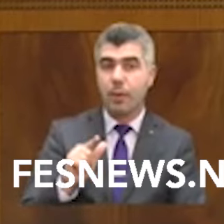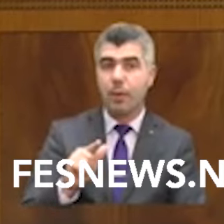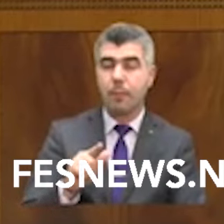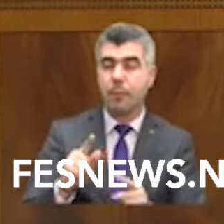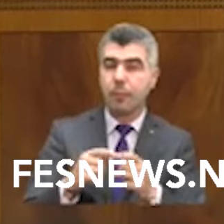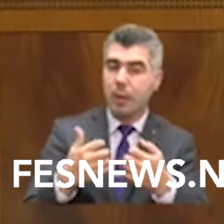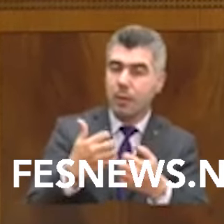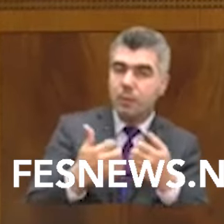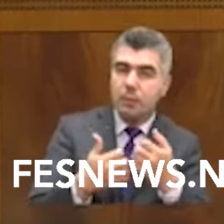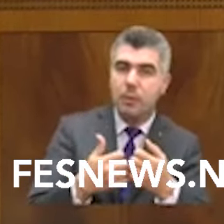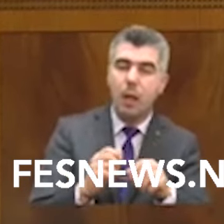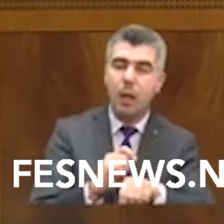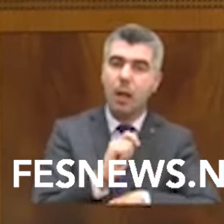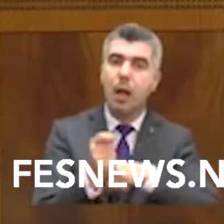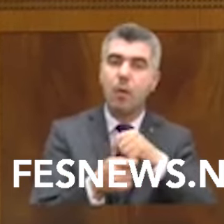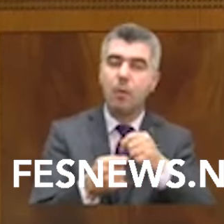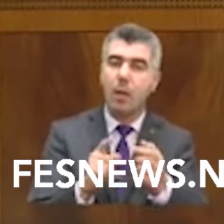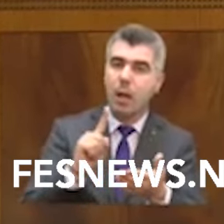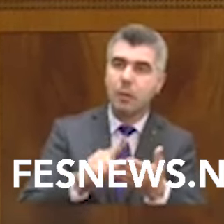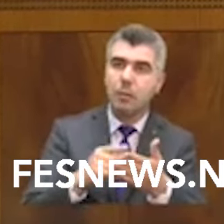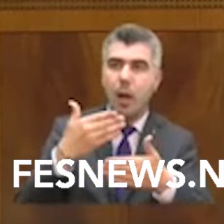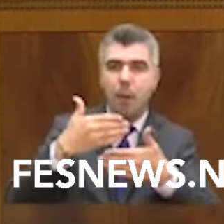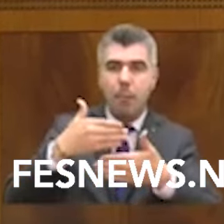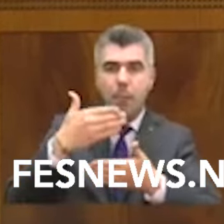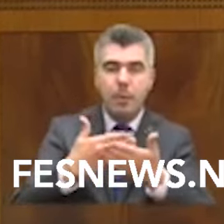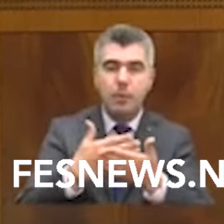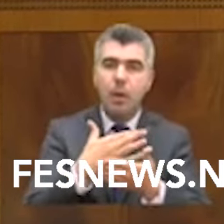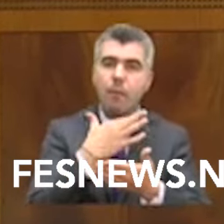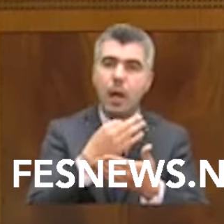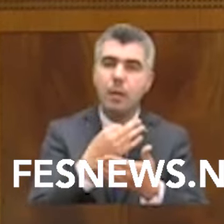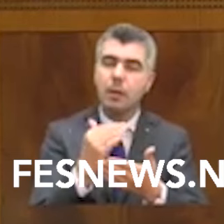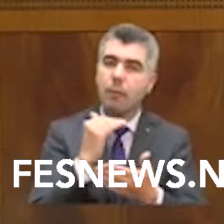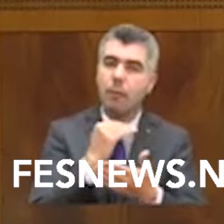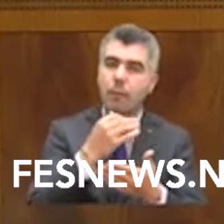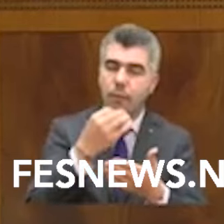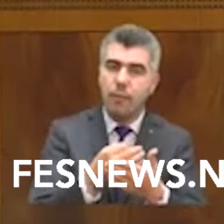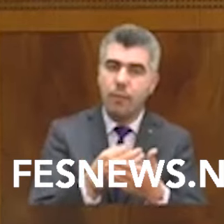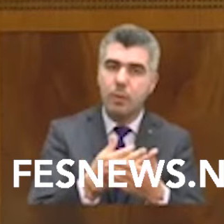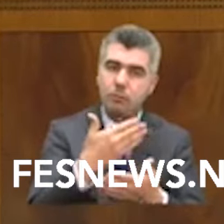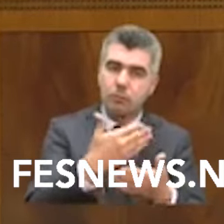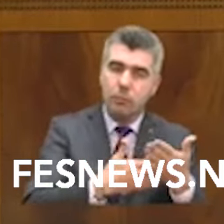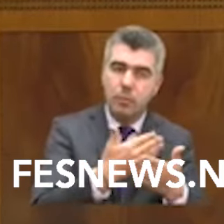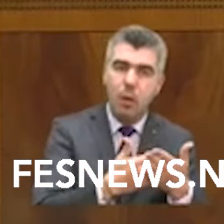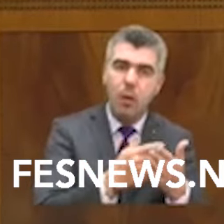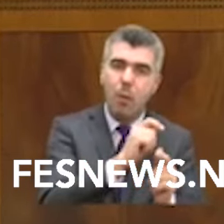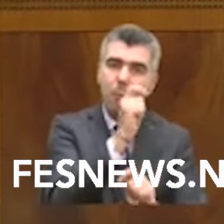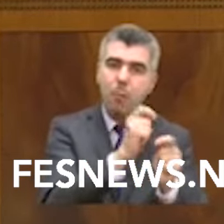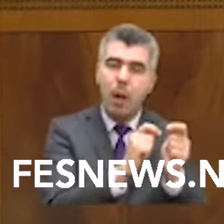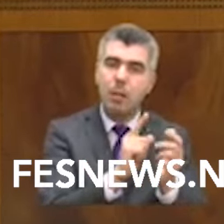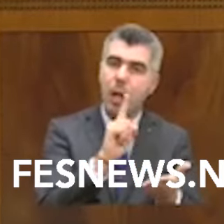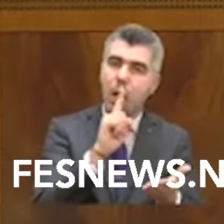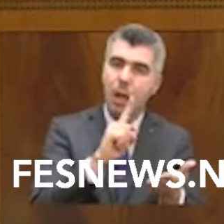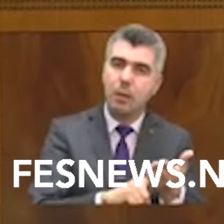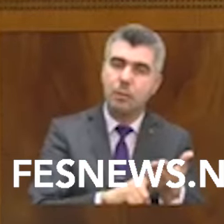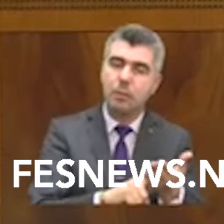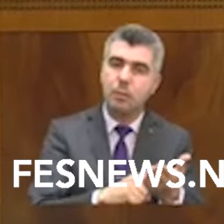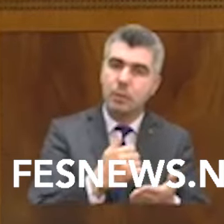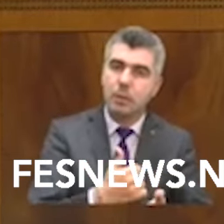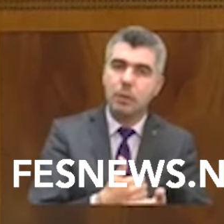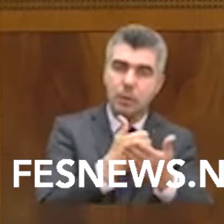نحركوا المجال القروي في هذا المجال ديال البناء ونصعوا العملية ونضبطوا مساطر ديال البناء والتعمير في العالم القروي.